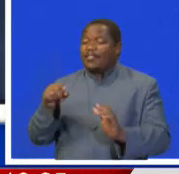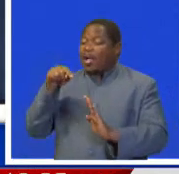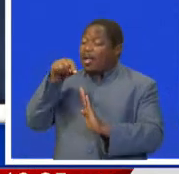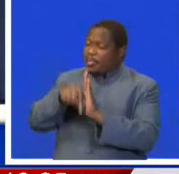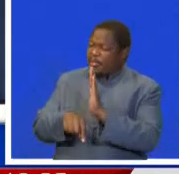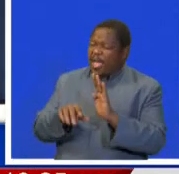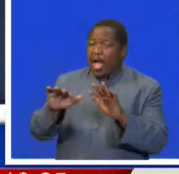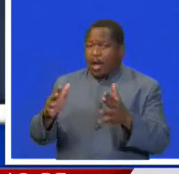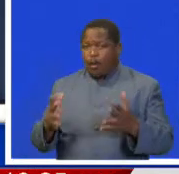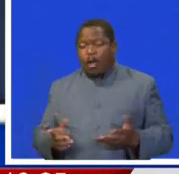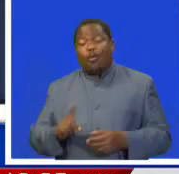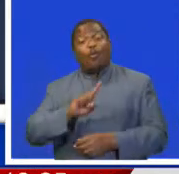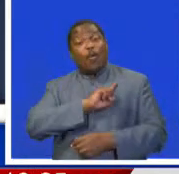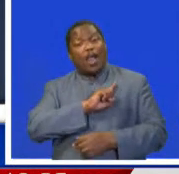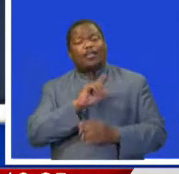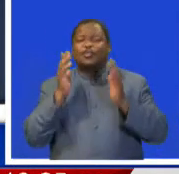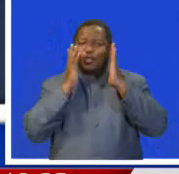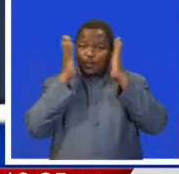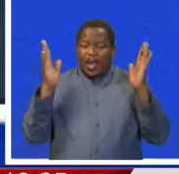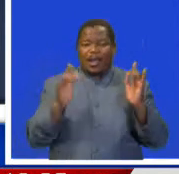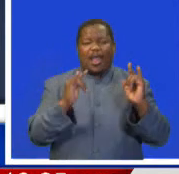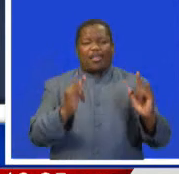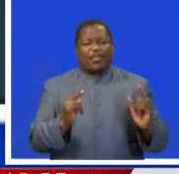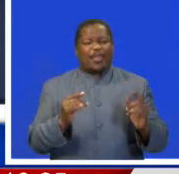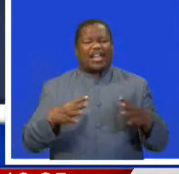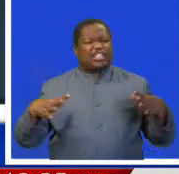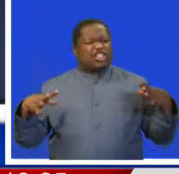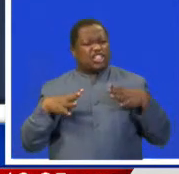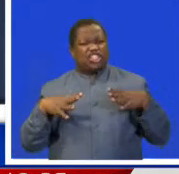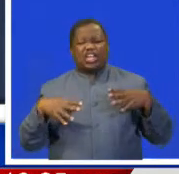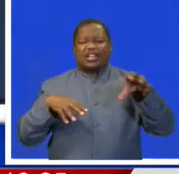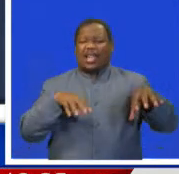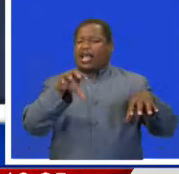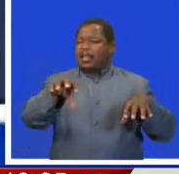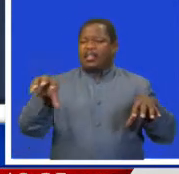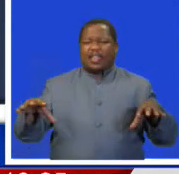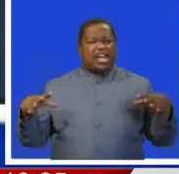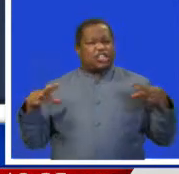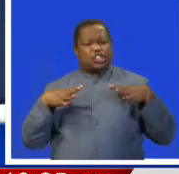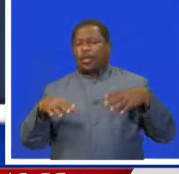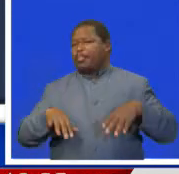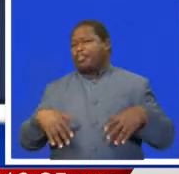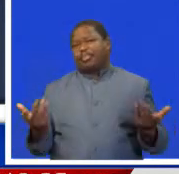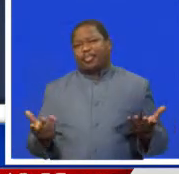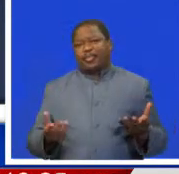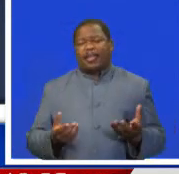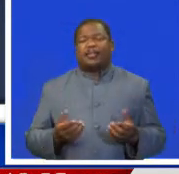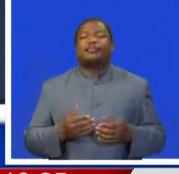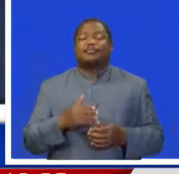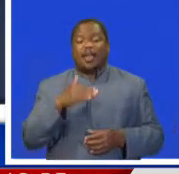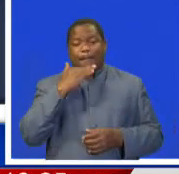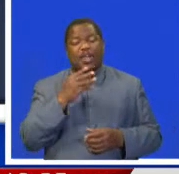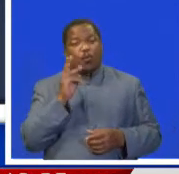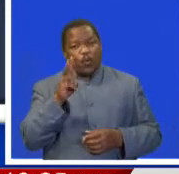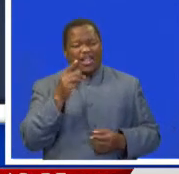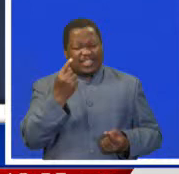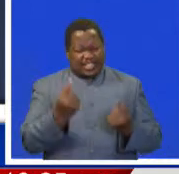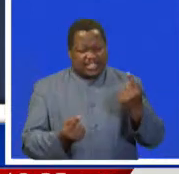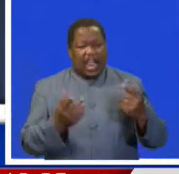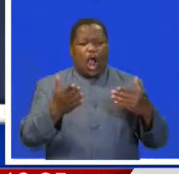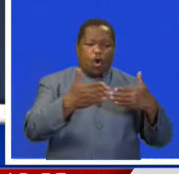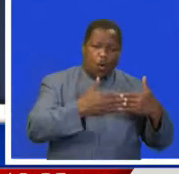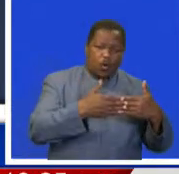tekudlalela tiyashodela even so sincumo lesithatha nasesikhulumisene nabo lokuthi mhlambe siyamvala completely somhlolo